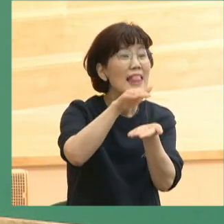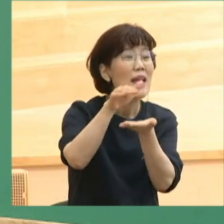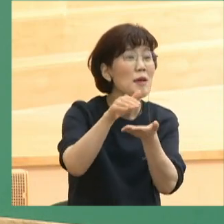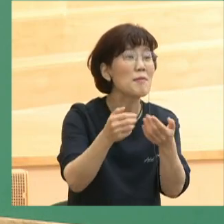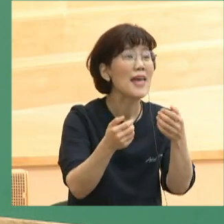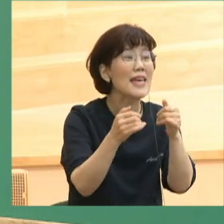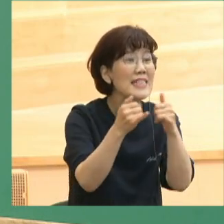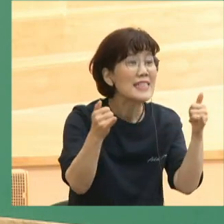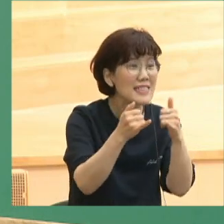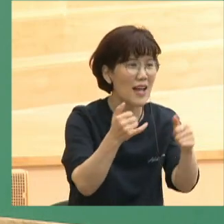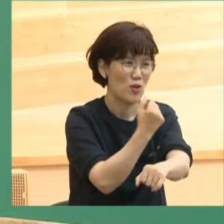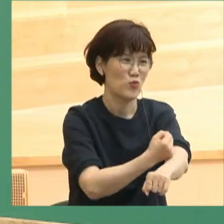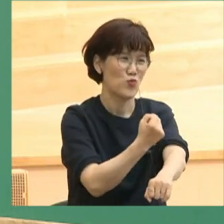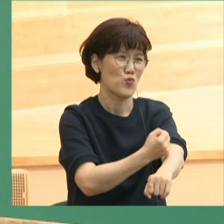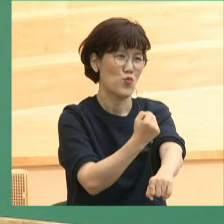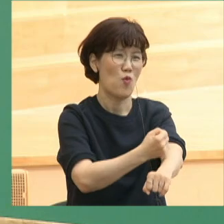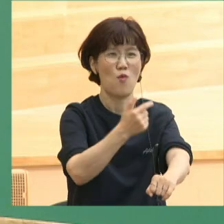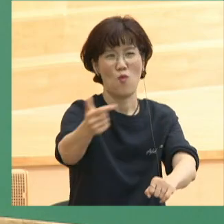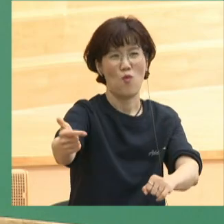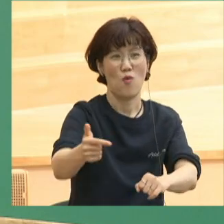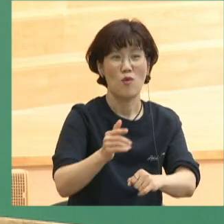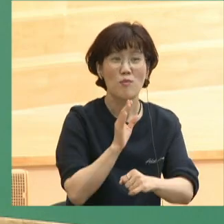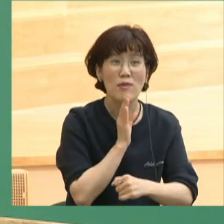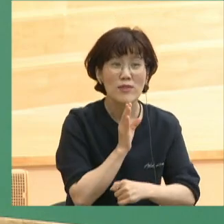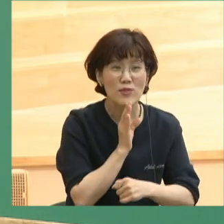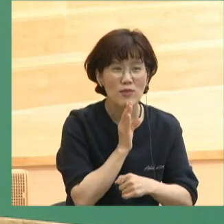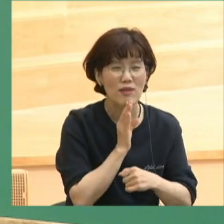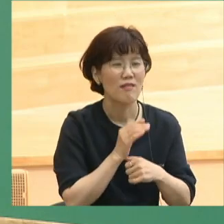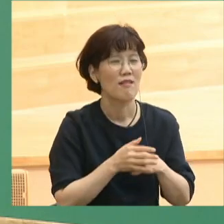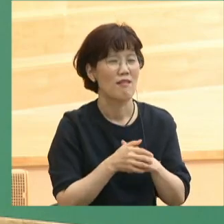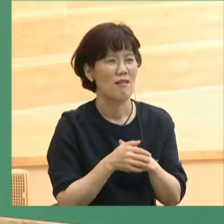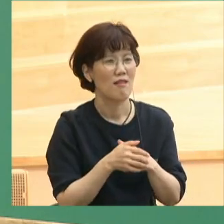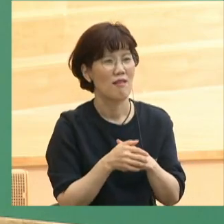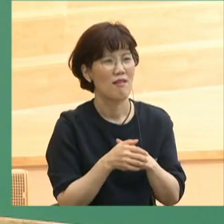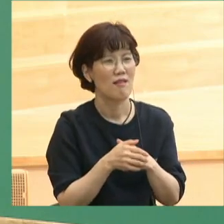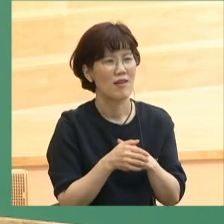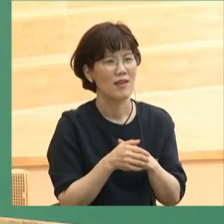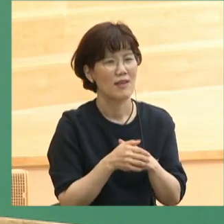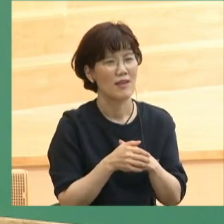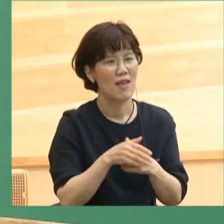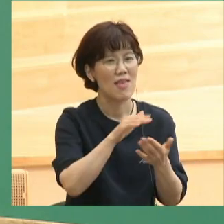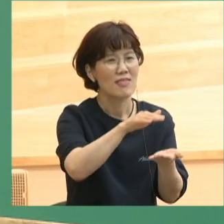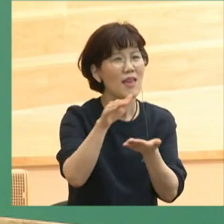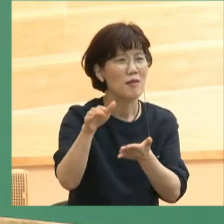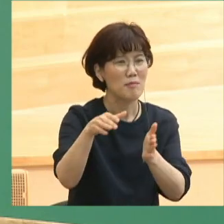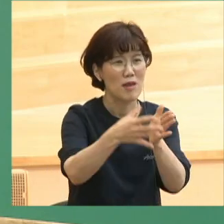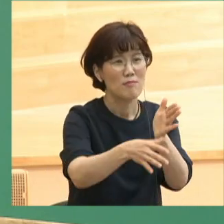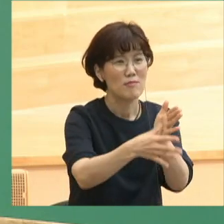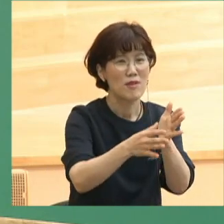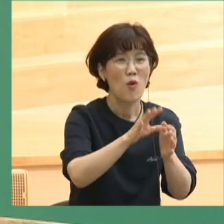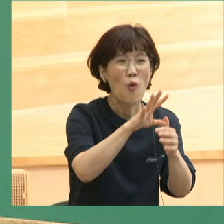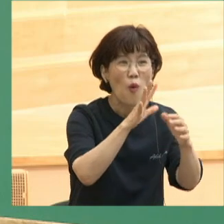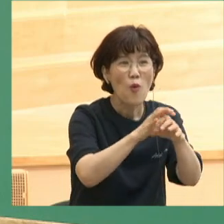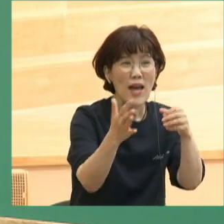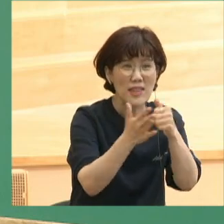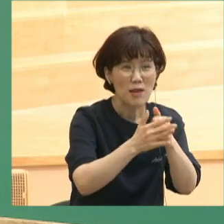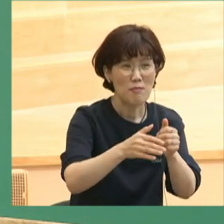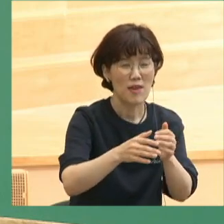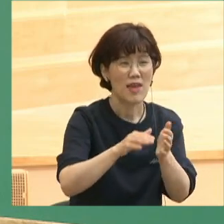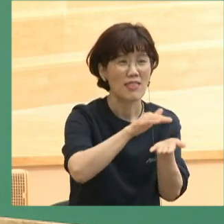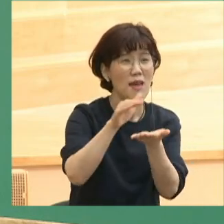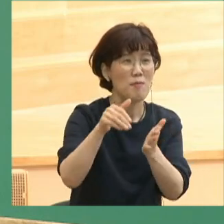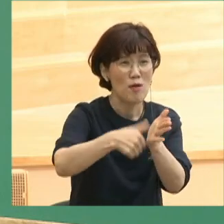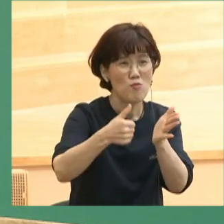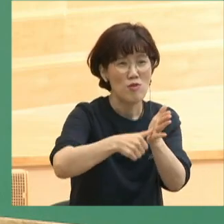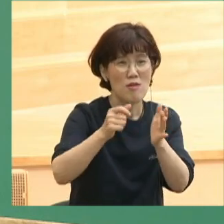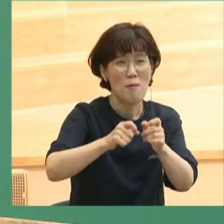택배기사분들의 참 노고가 너무너무 심한 거예요. 안 그래도 이제 이 택배 물량이 코로나 때문에 확 더 늘어났는데,